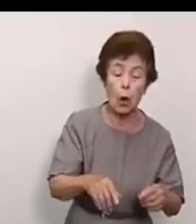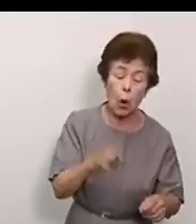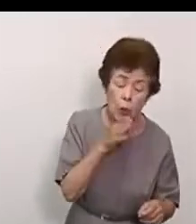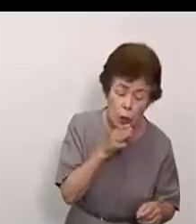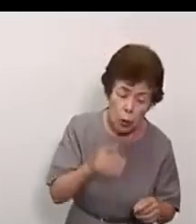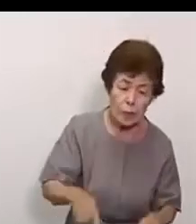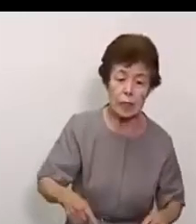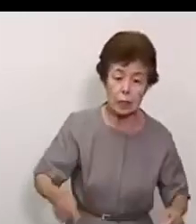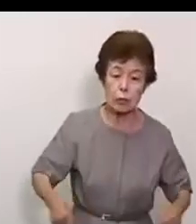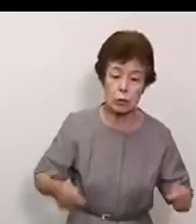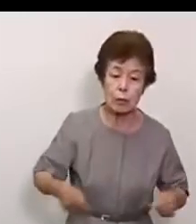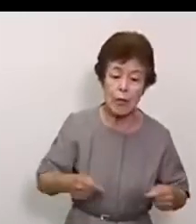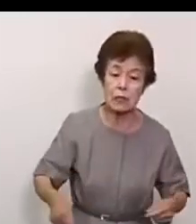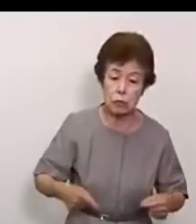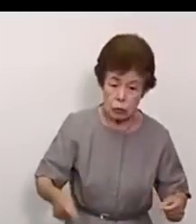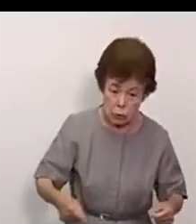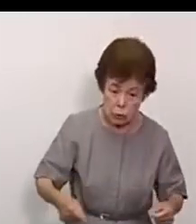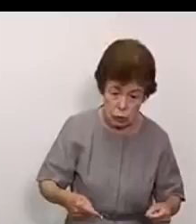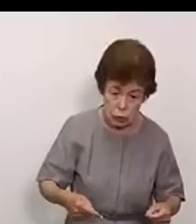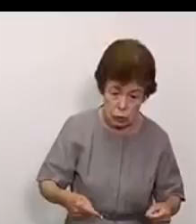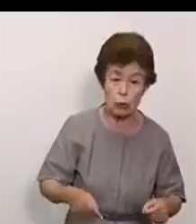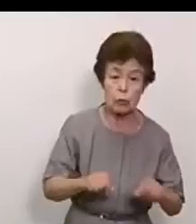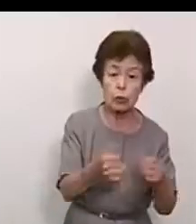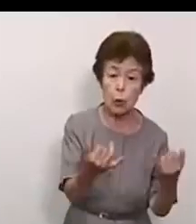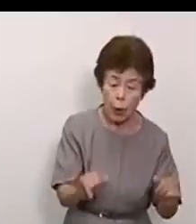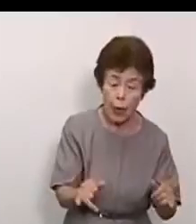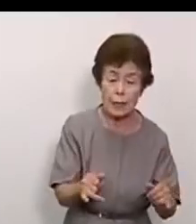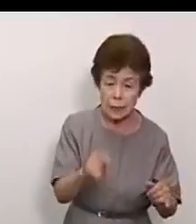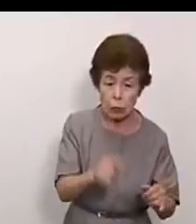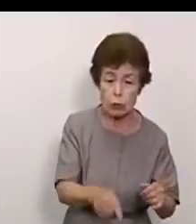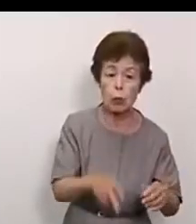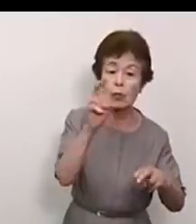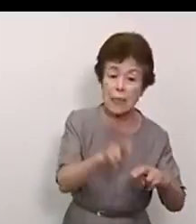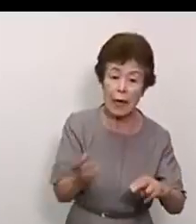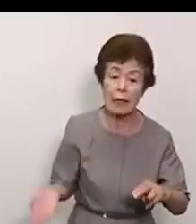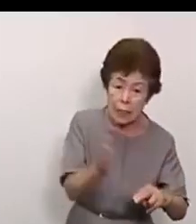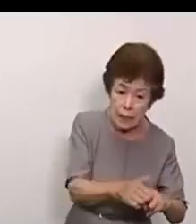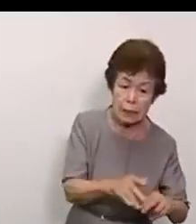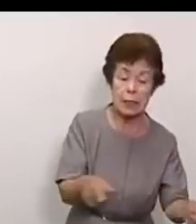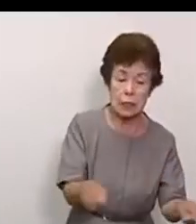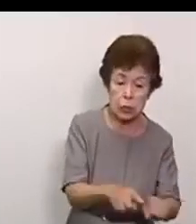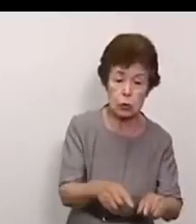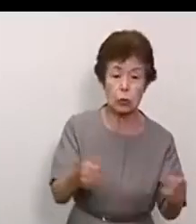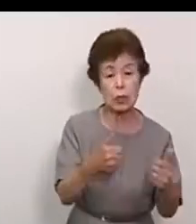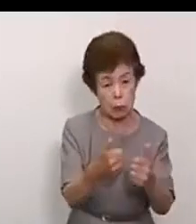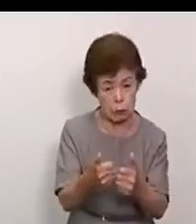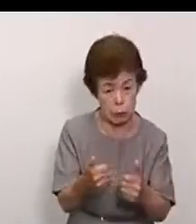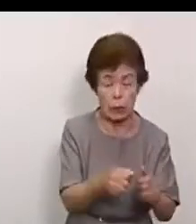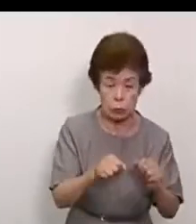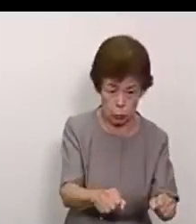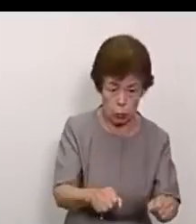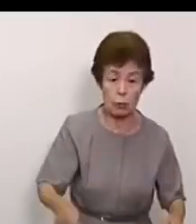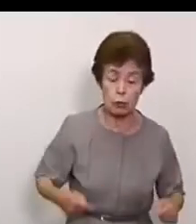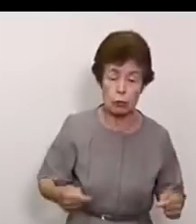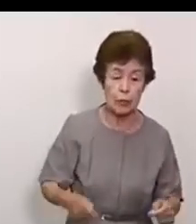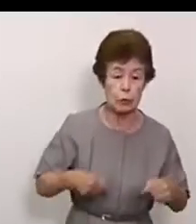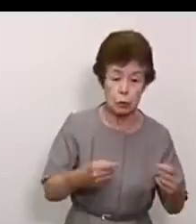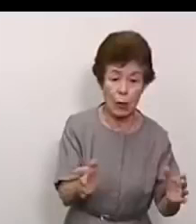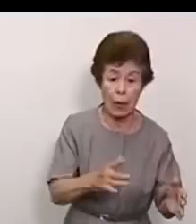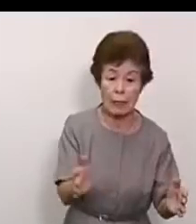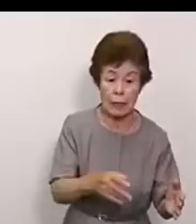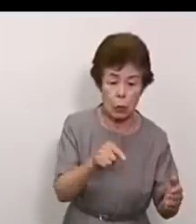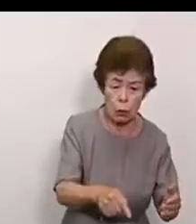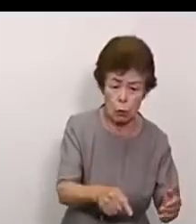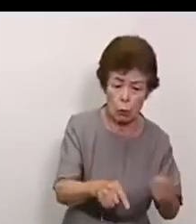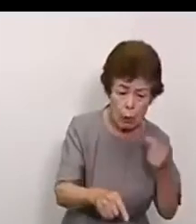ったもんじゃないとですね、ここの段差が危ないとか車椅子で入れないところがあるっていうのはなかなか分かりにくいんですね。